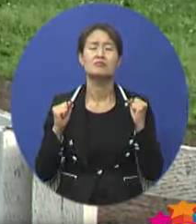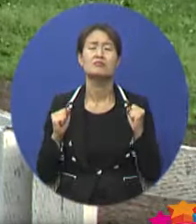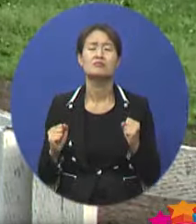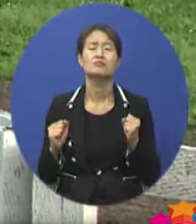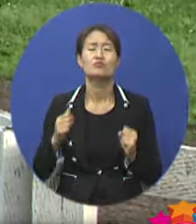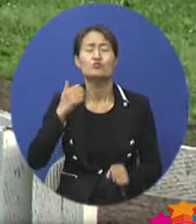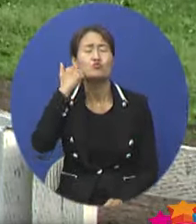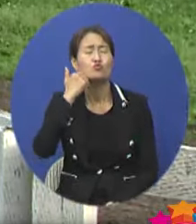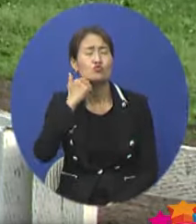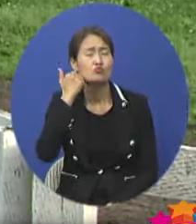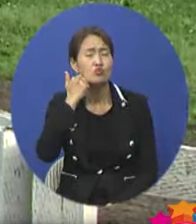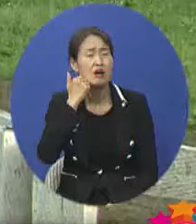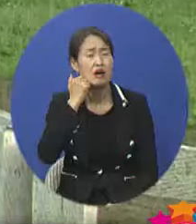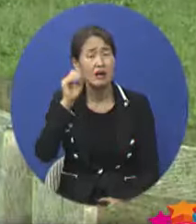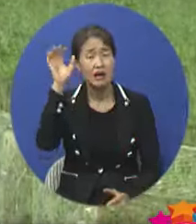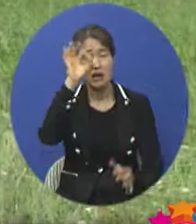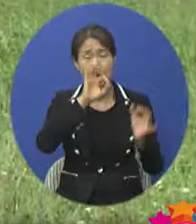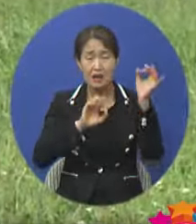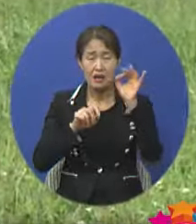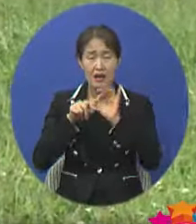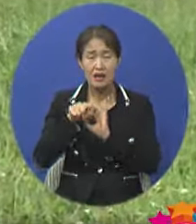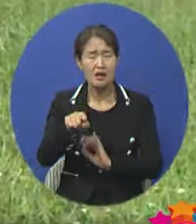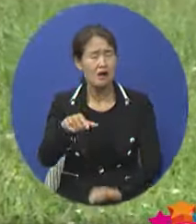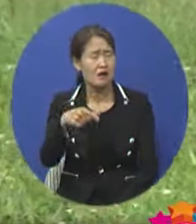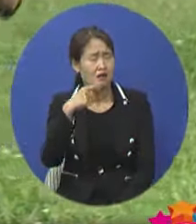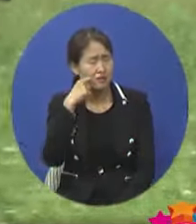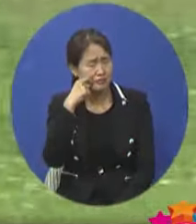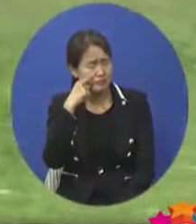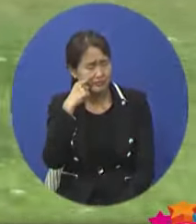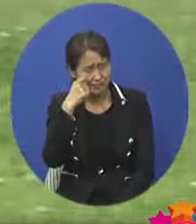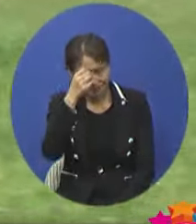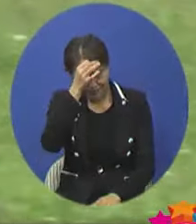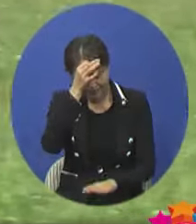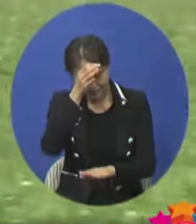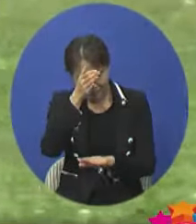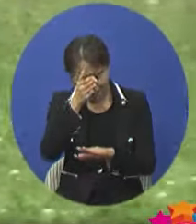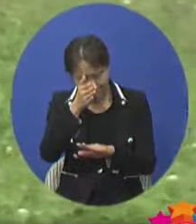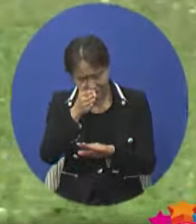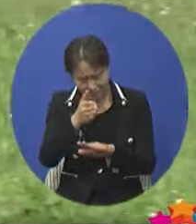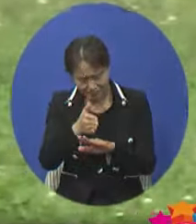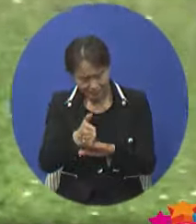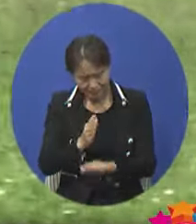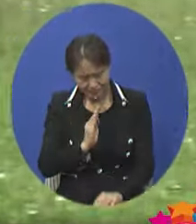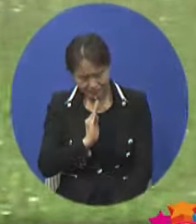못 찾아가요. 미안해요. 당신 정말